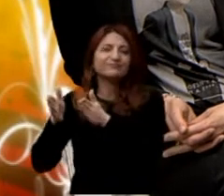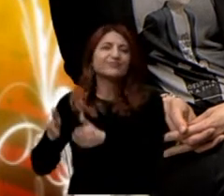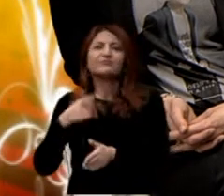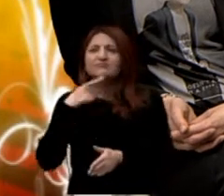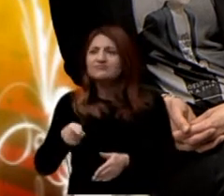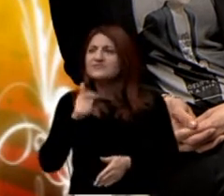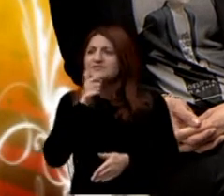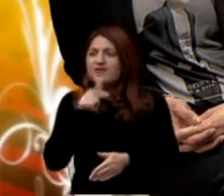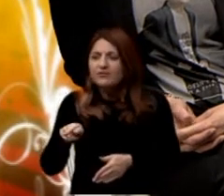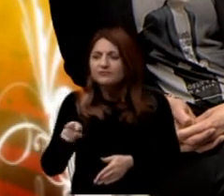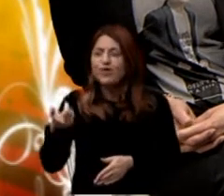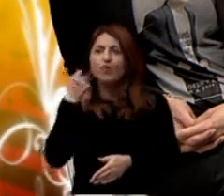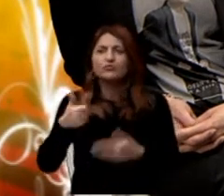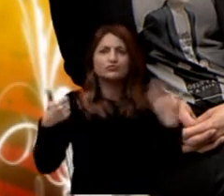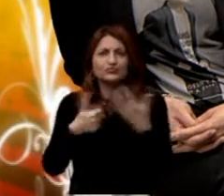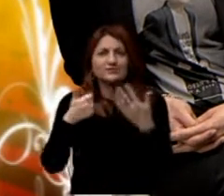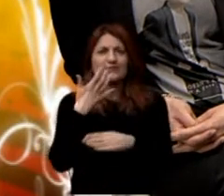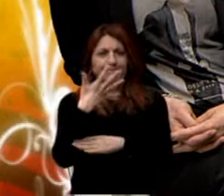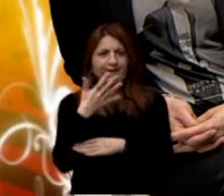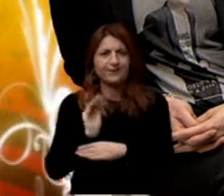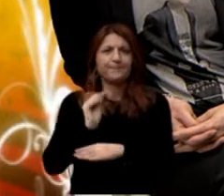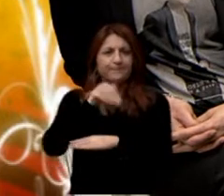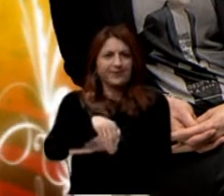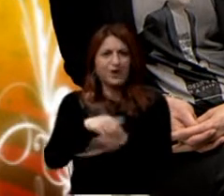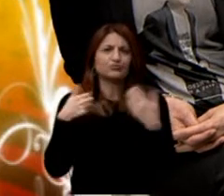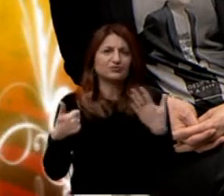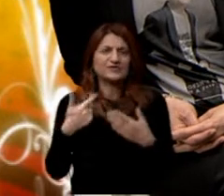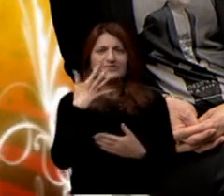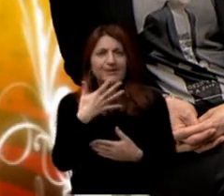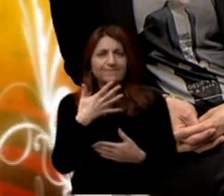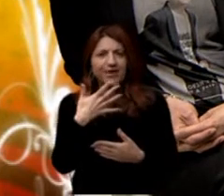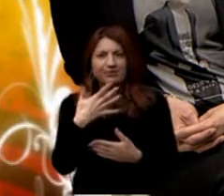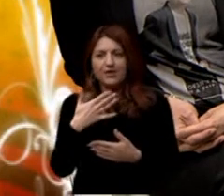od 65 godina, znači od 65 godina,